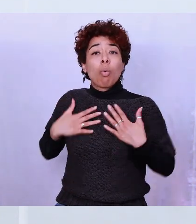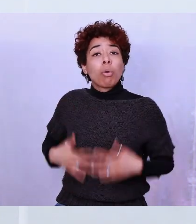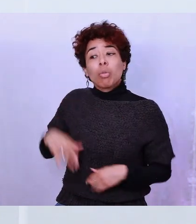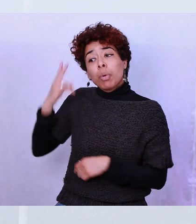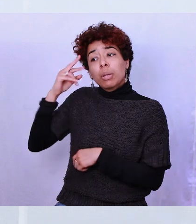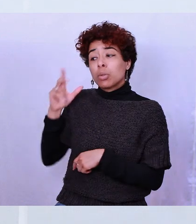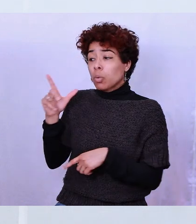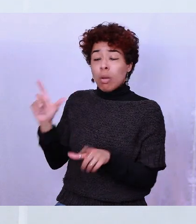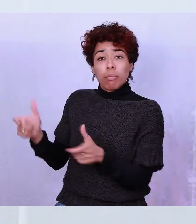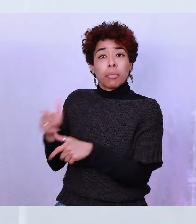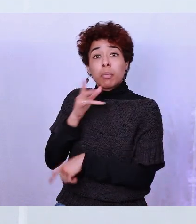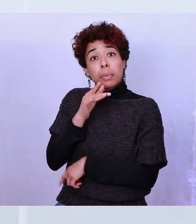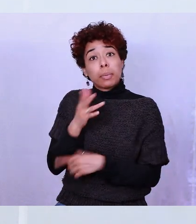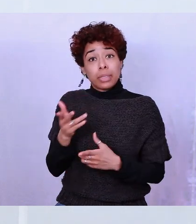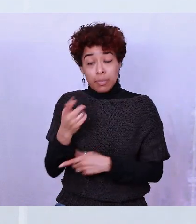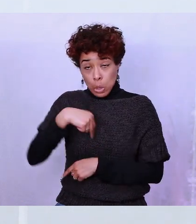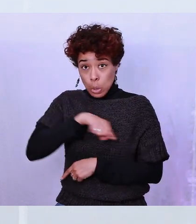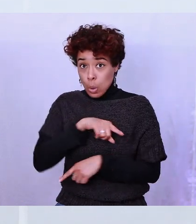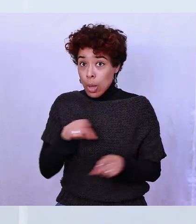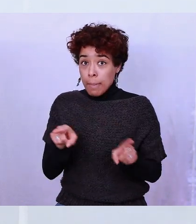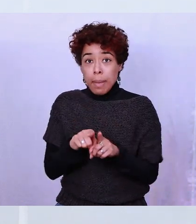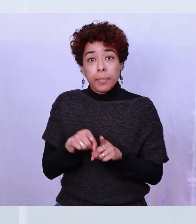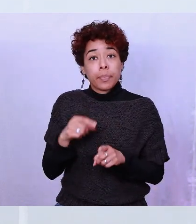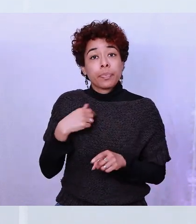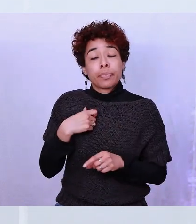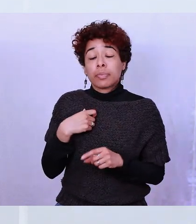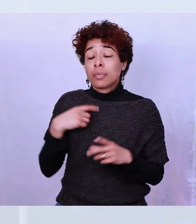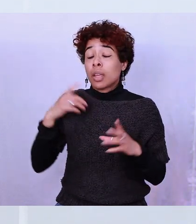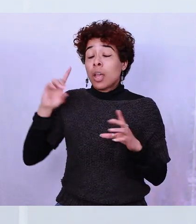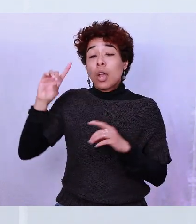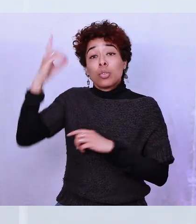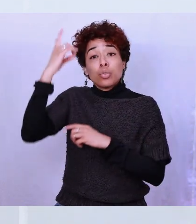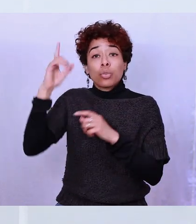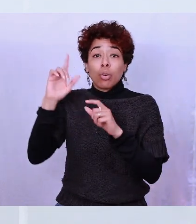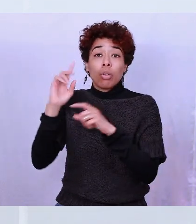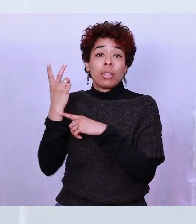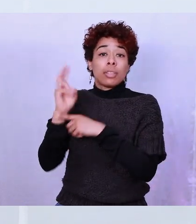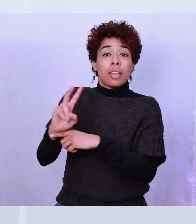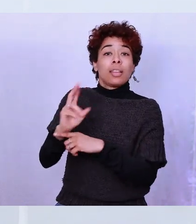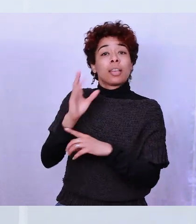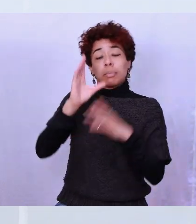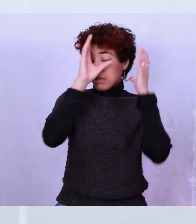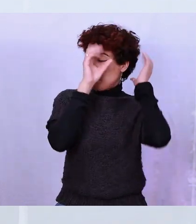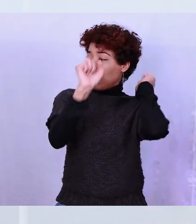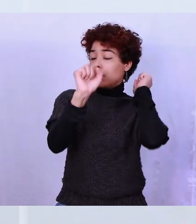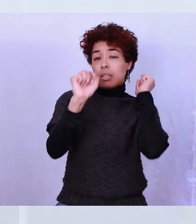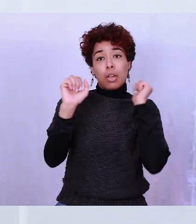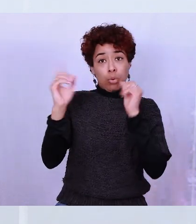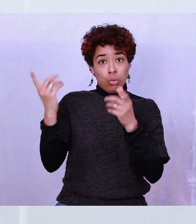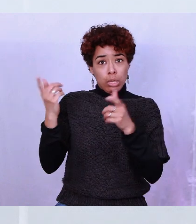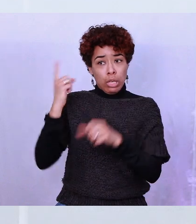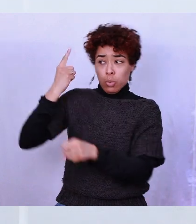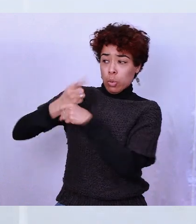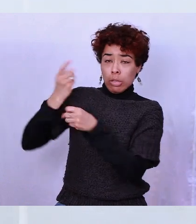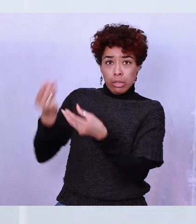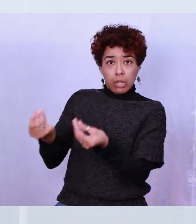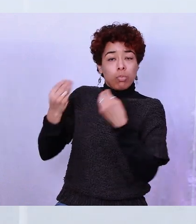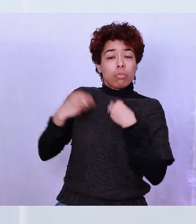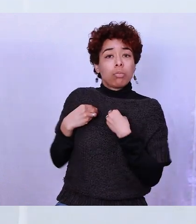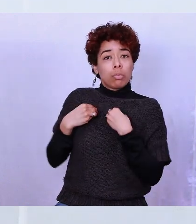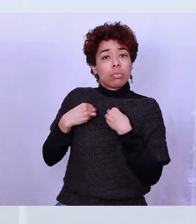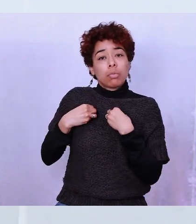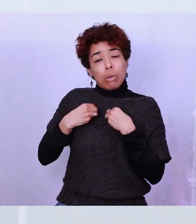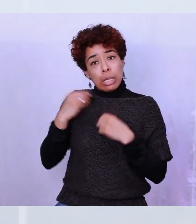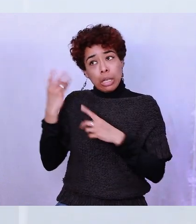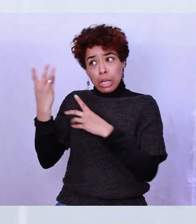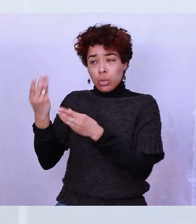pour nous, c'est la même chose. Nous sommes délégués de la part de Dieu à être ses ambassadeurs. Nous avons une autorité sur notre vie, une mission